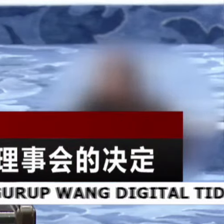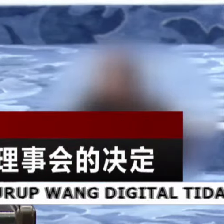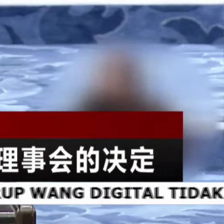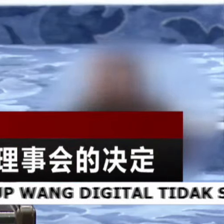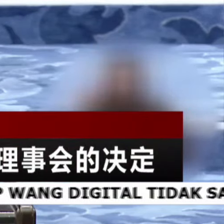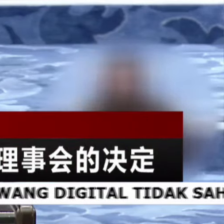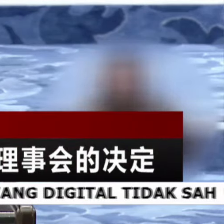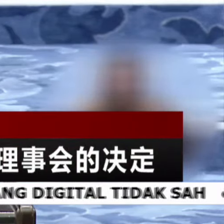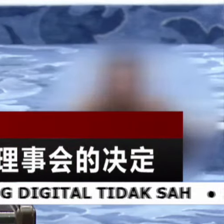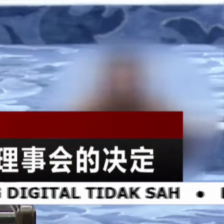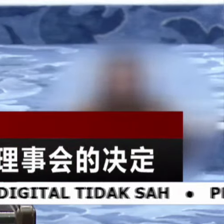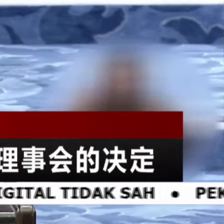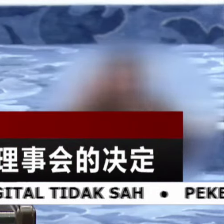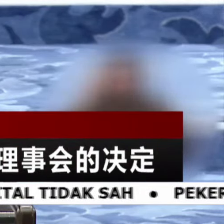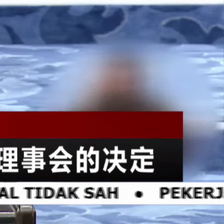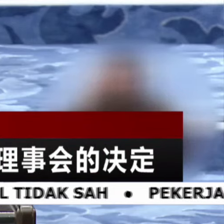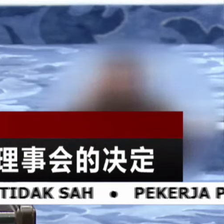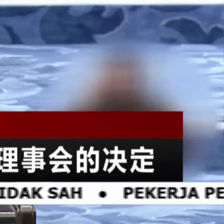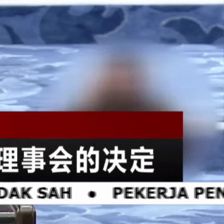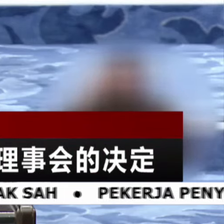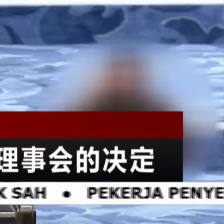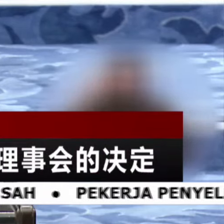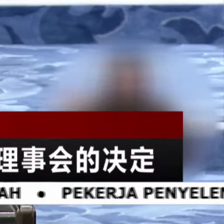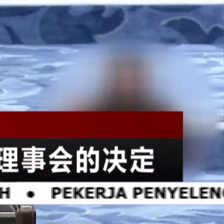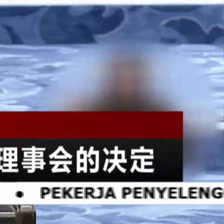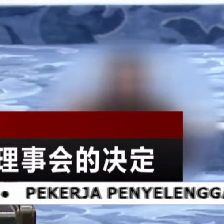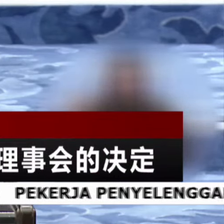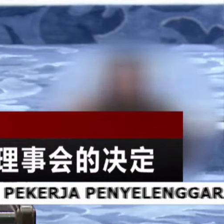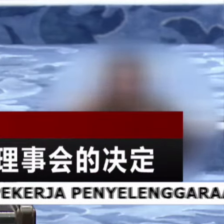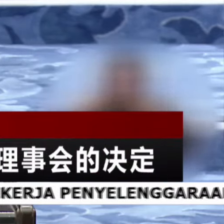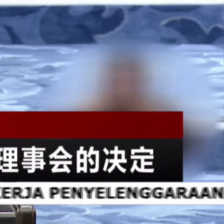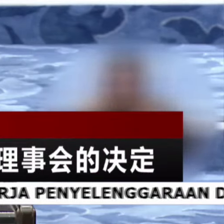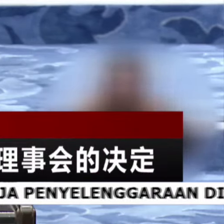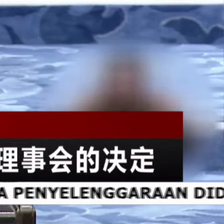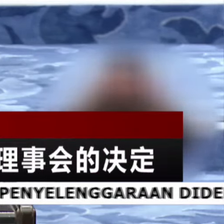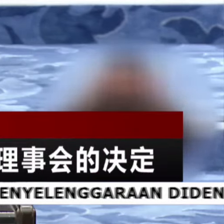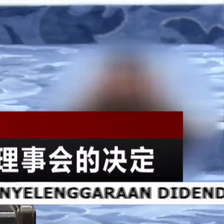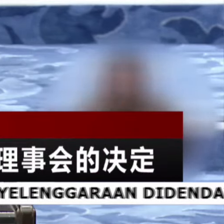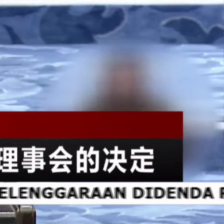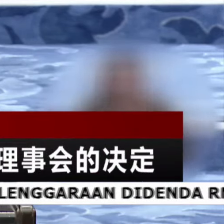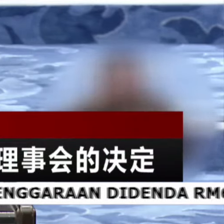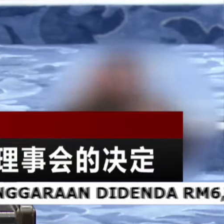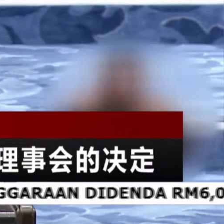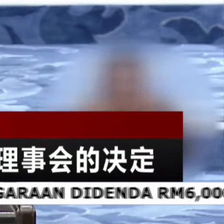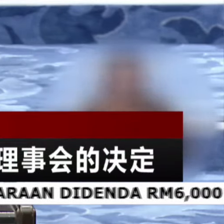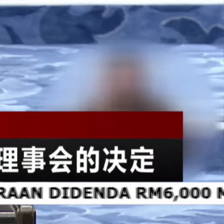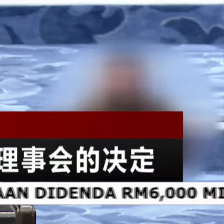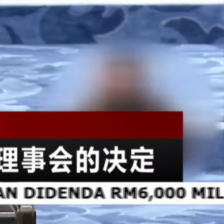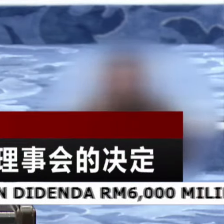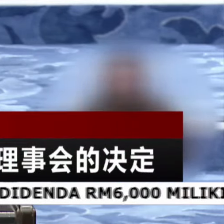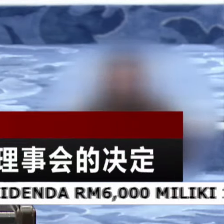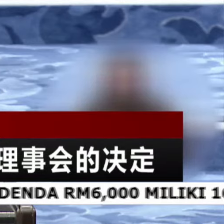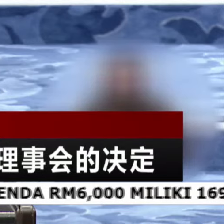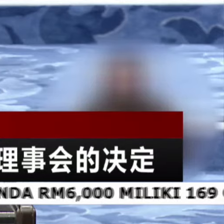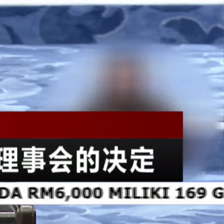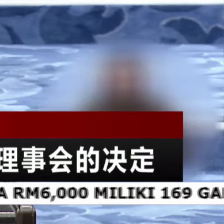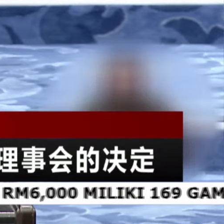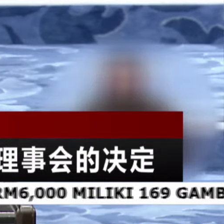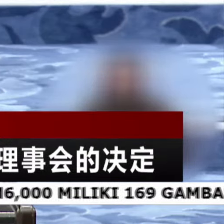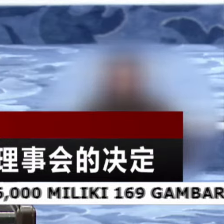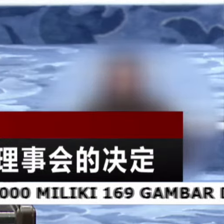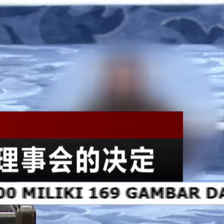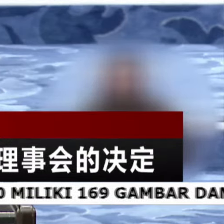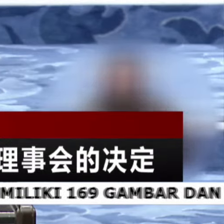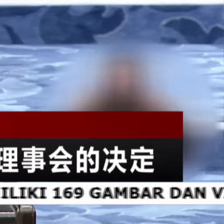pandangan supaya keputusan, semua keputusan harus terikat dengan keputusan